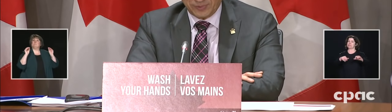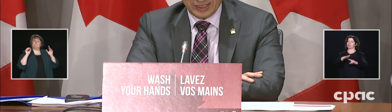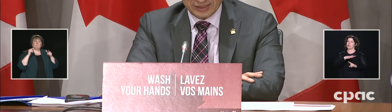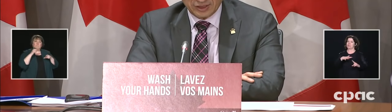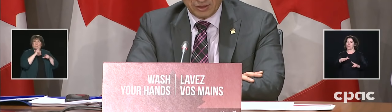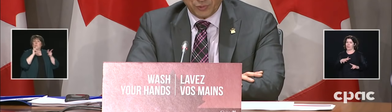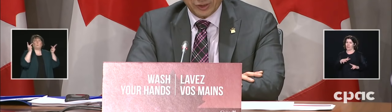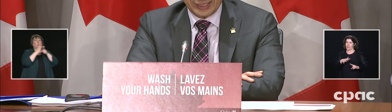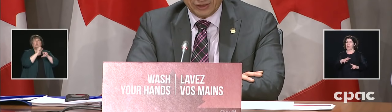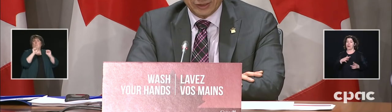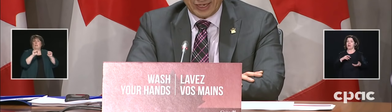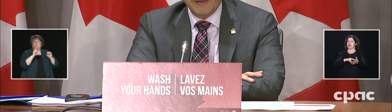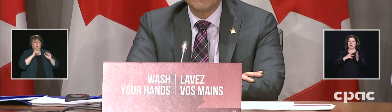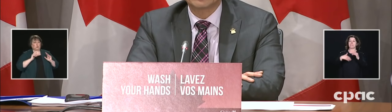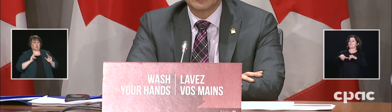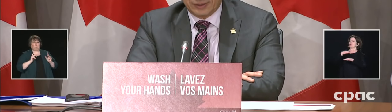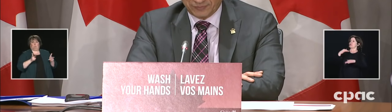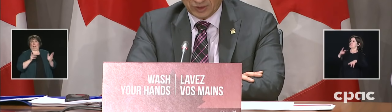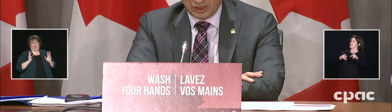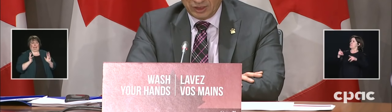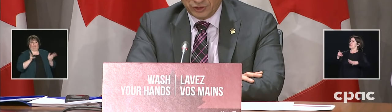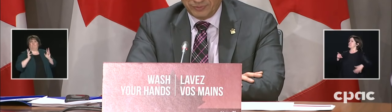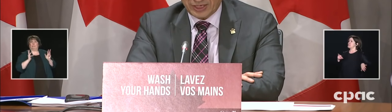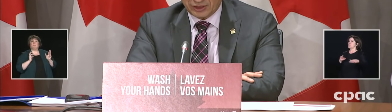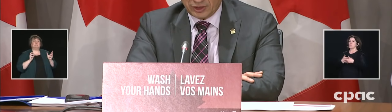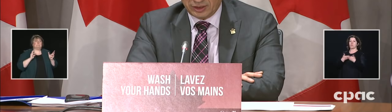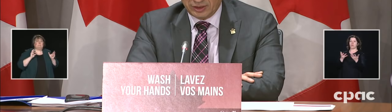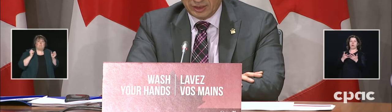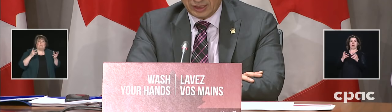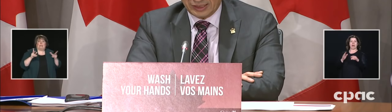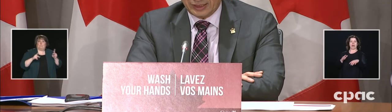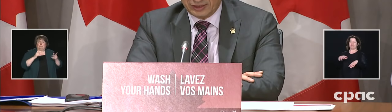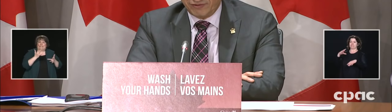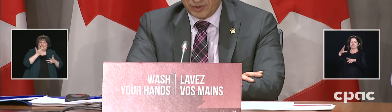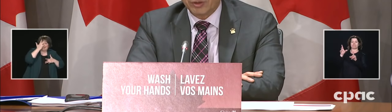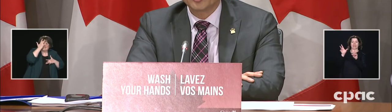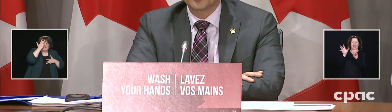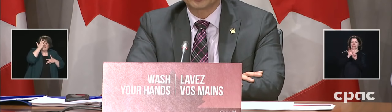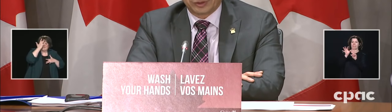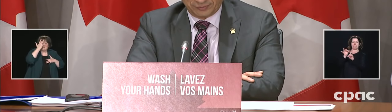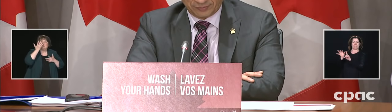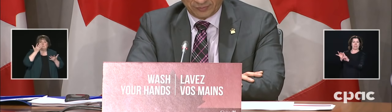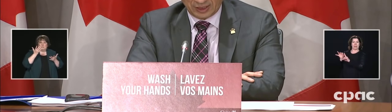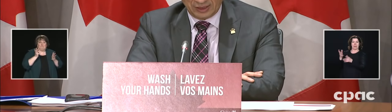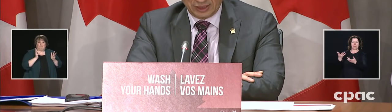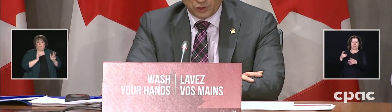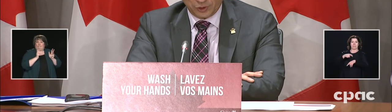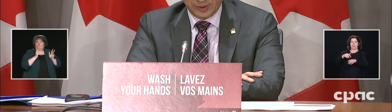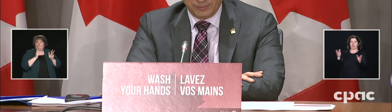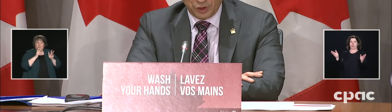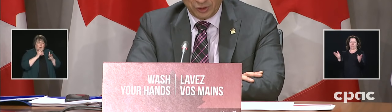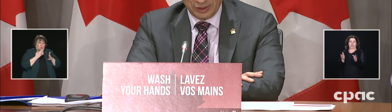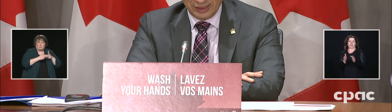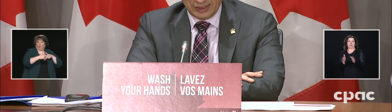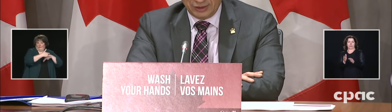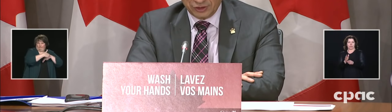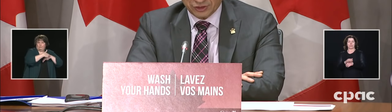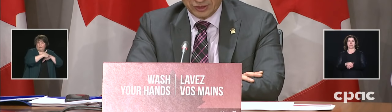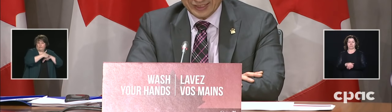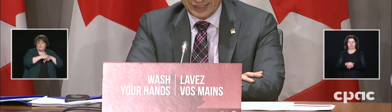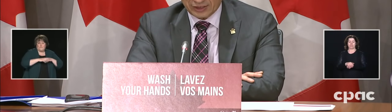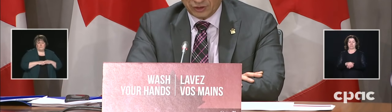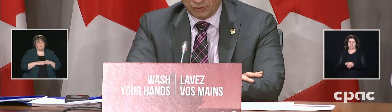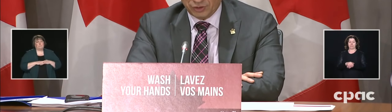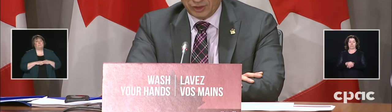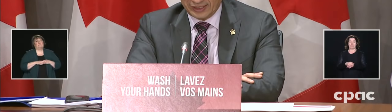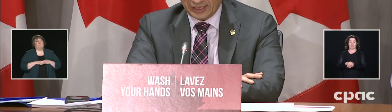de la population pourrait être infectée sur une période relativement courte. La courbe bleue illustre